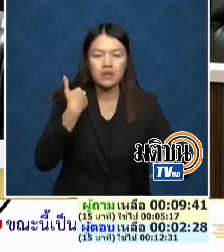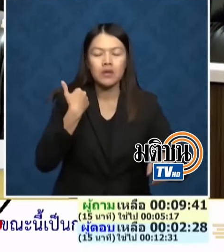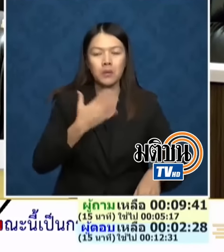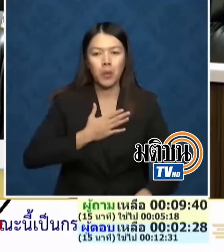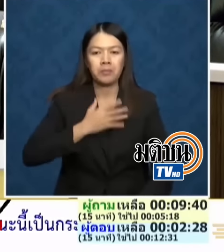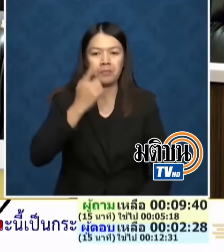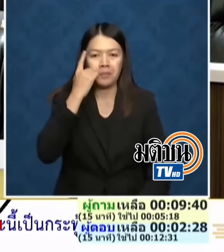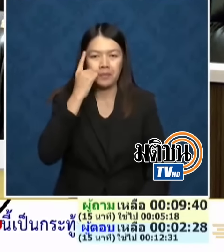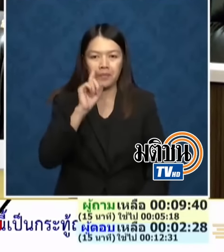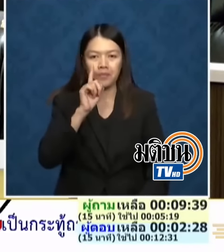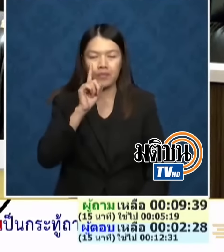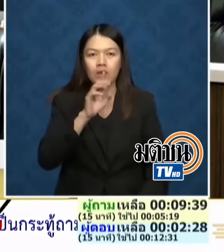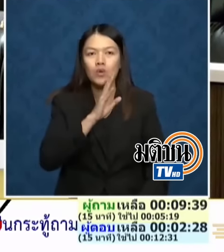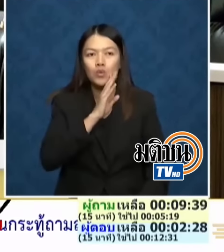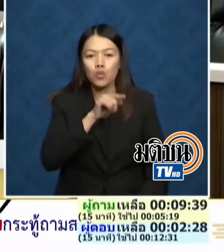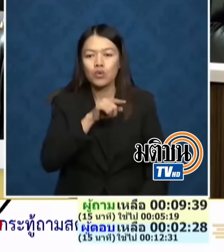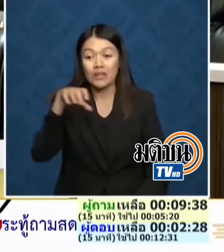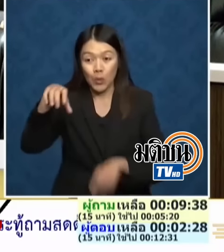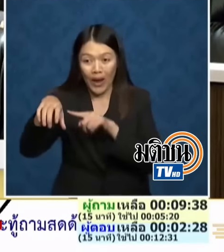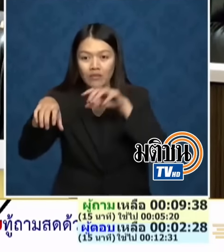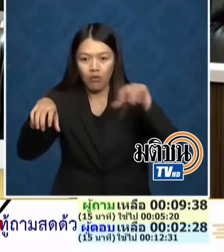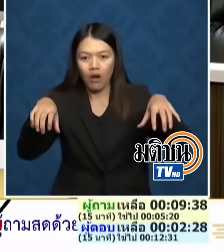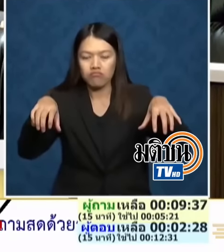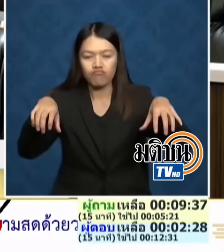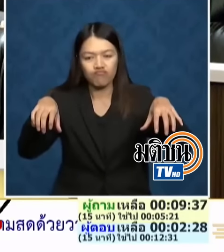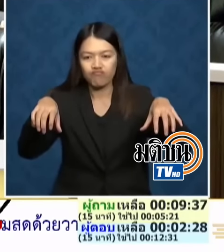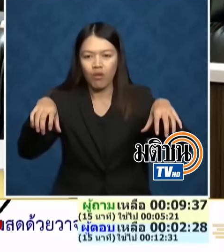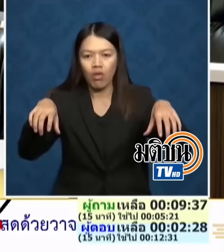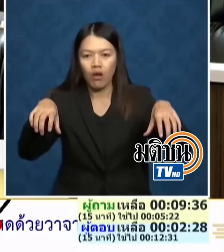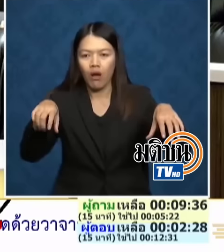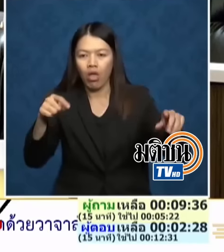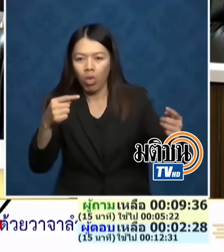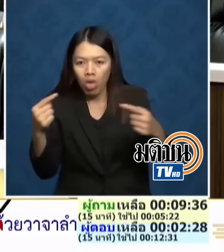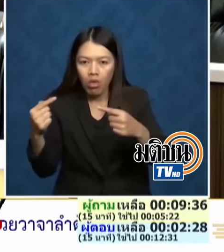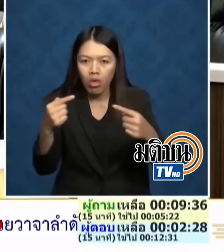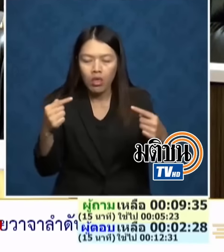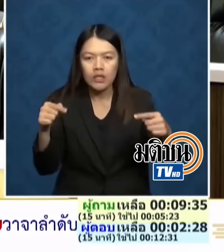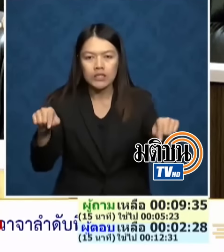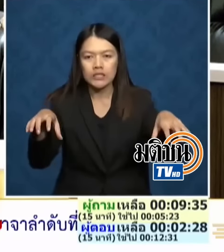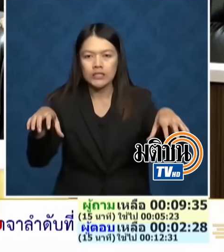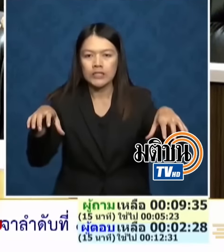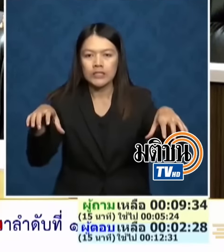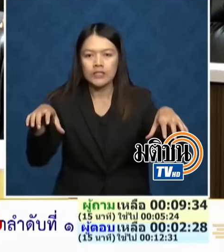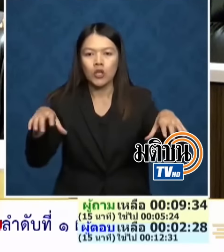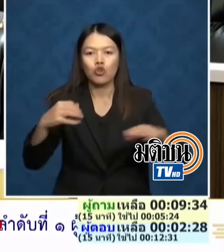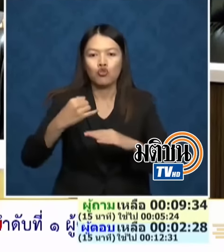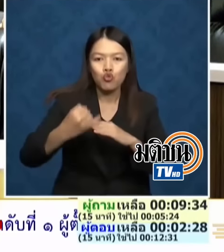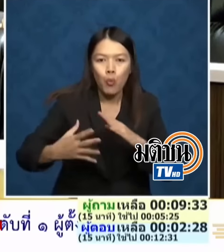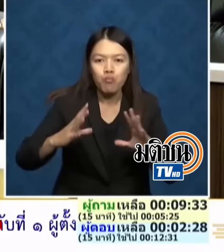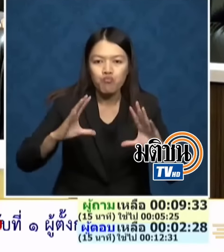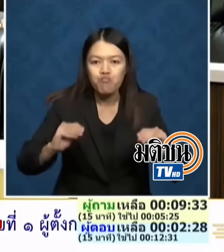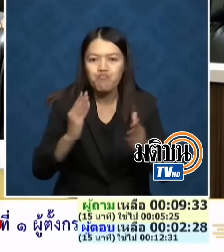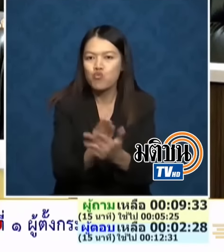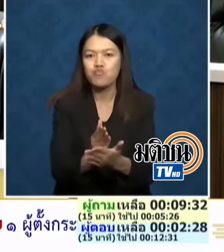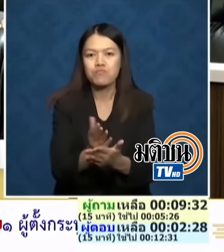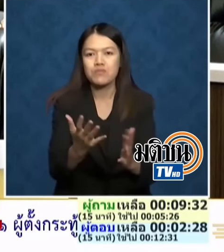ผมคดว่าถ้าหากสองหนวยงานอยางยืนกางอยนี้มันก็จะไม่เป็นที่ส้นสุดโดยแ่แทh